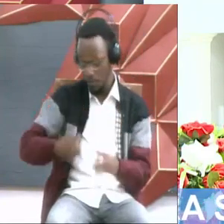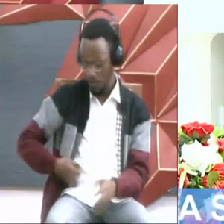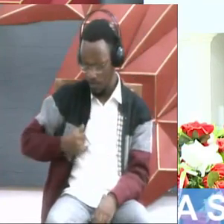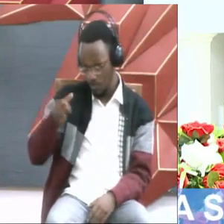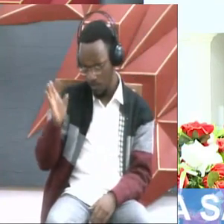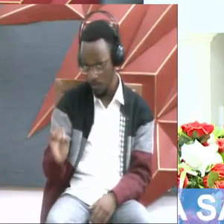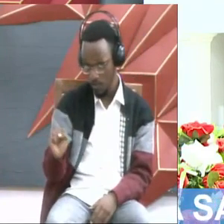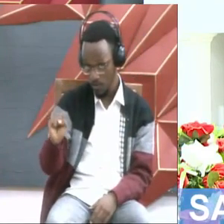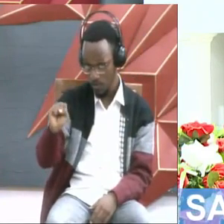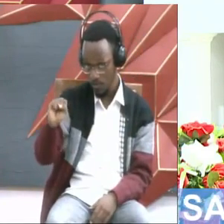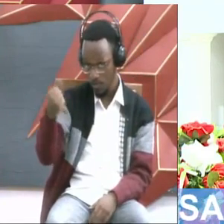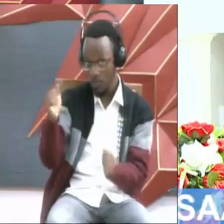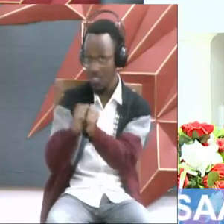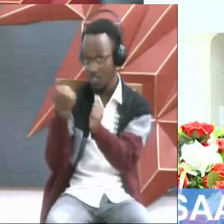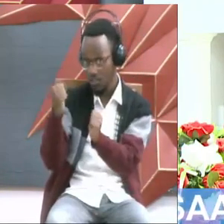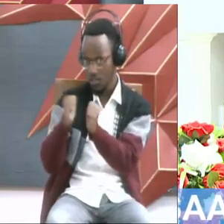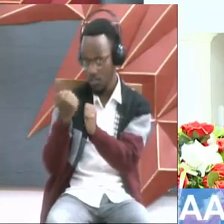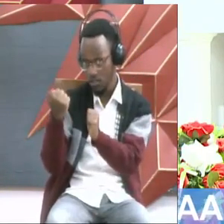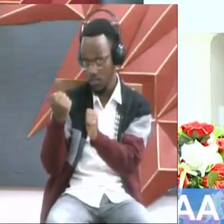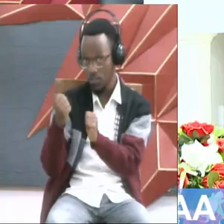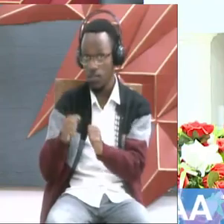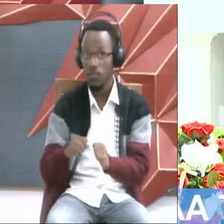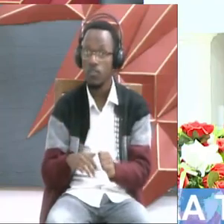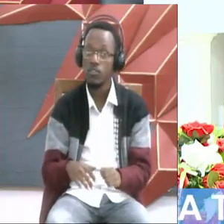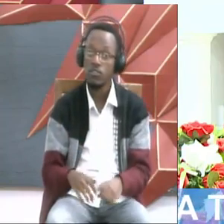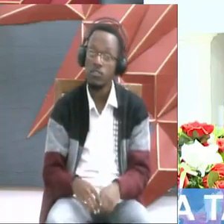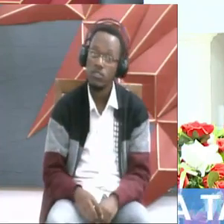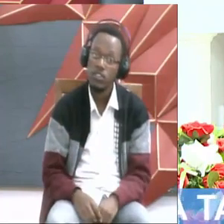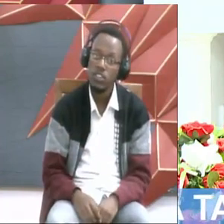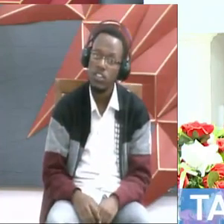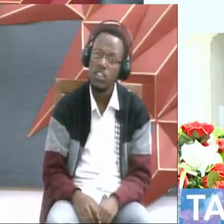vérité. Ce qui se trouve dans l'évangile de Jean,